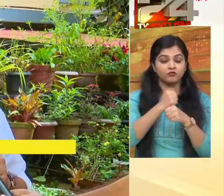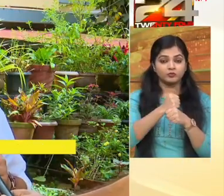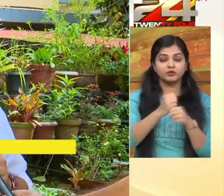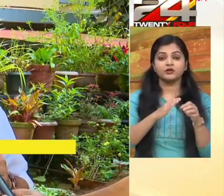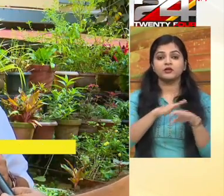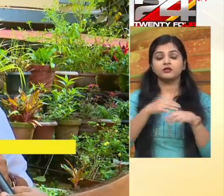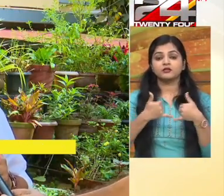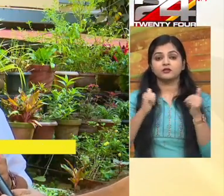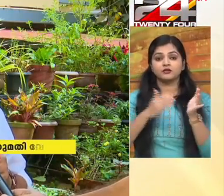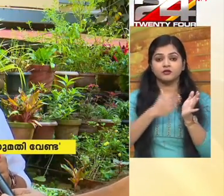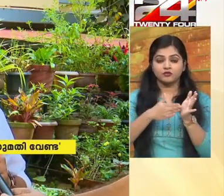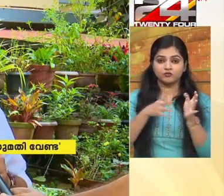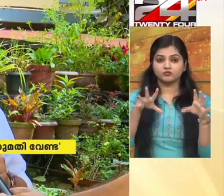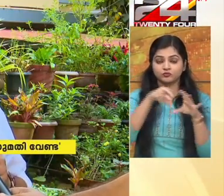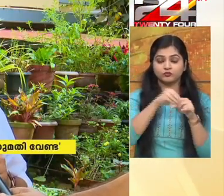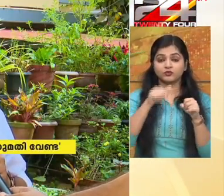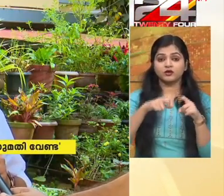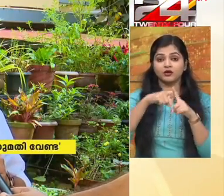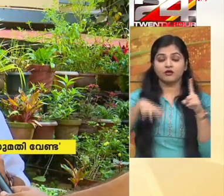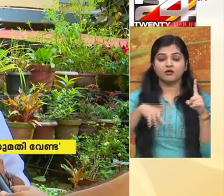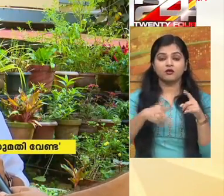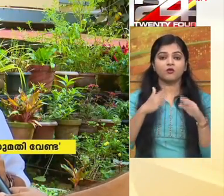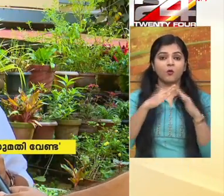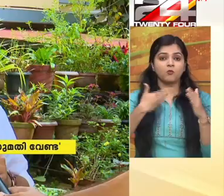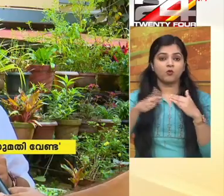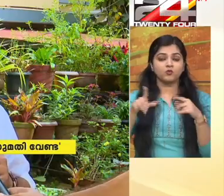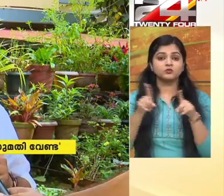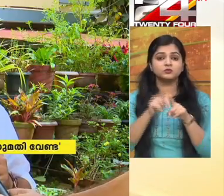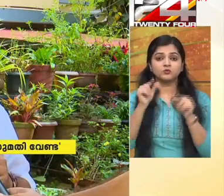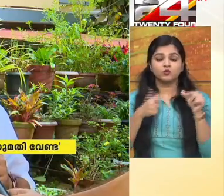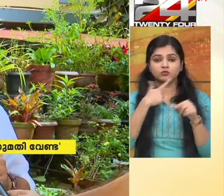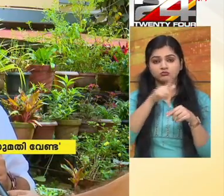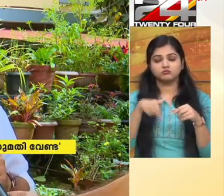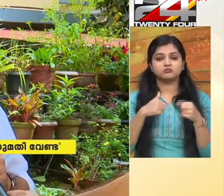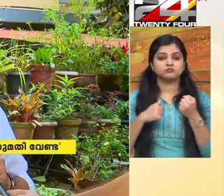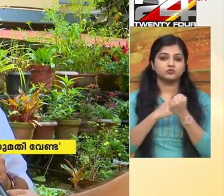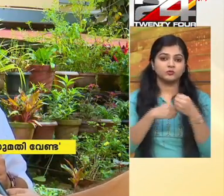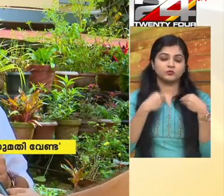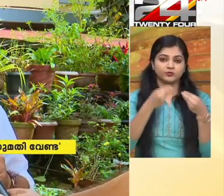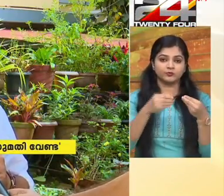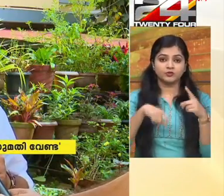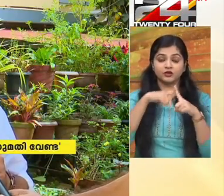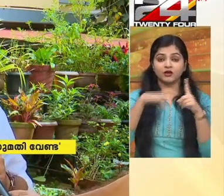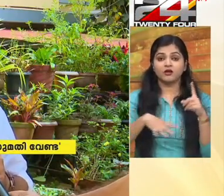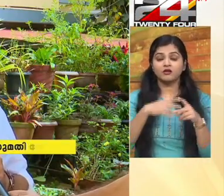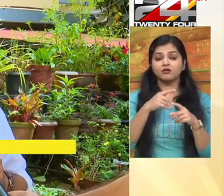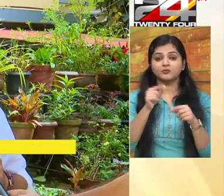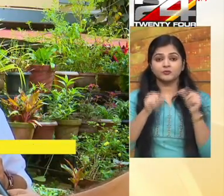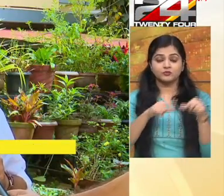കേരളത്തിൽ കുടിയൊഴിപ്പിക്കപ്പെടുന്ന ഈ നാട്ടിലെ സാധാരണക്കാരനോടൊപ്പം ഉണ്ടാവും. കേരളത്തിലെ ജനങ്ങൾ പങ്കുവെക്കുന്ന അവരുടെ